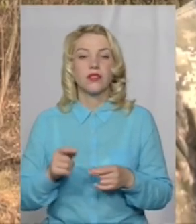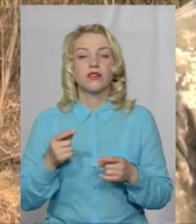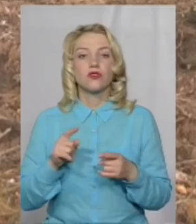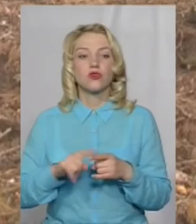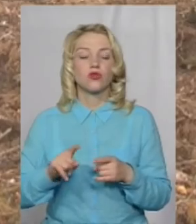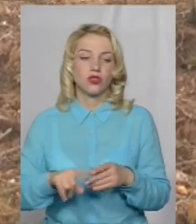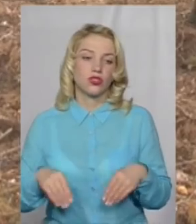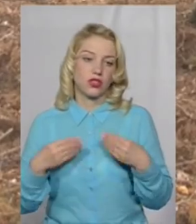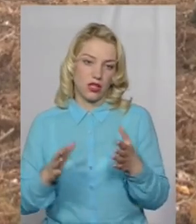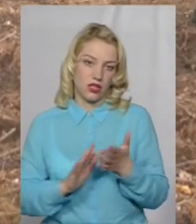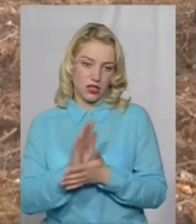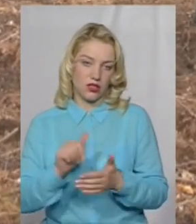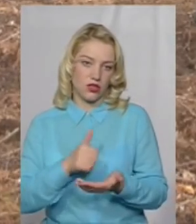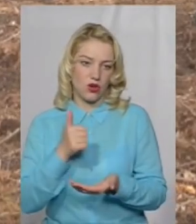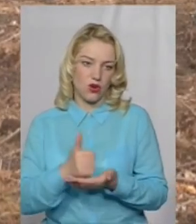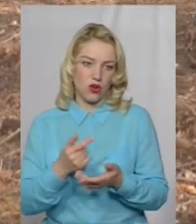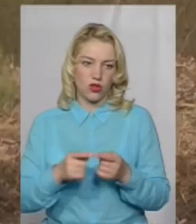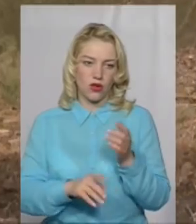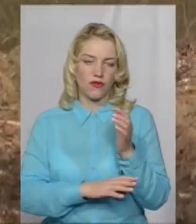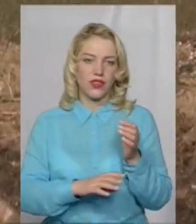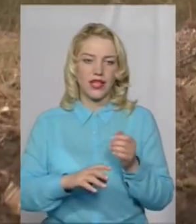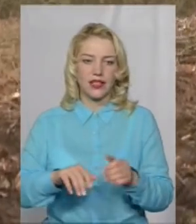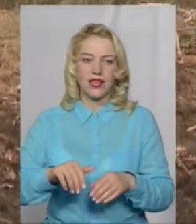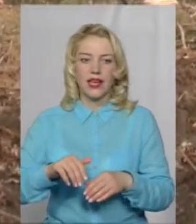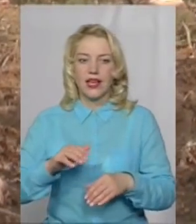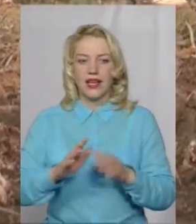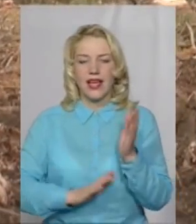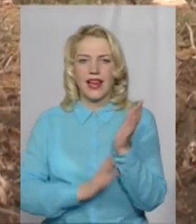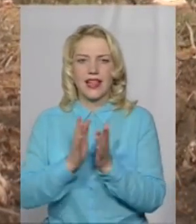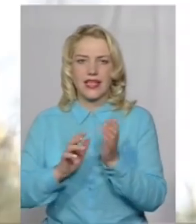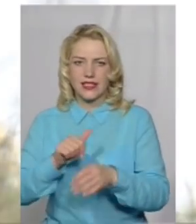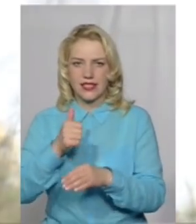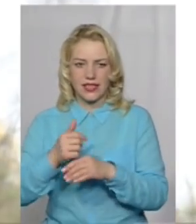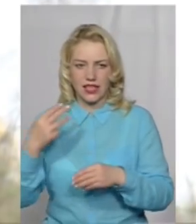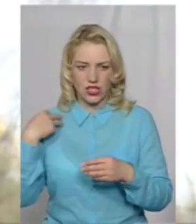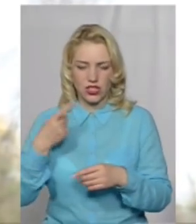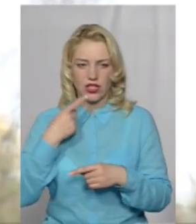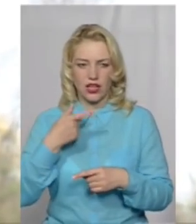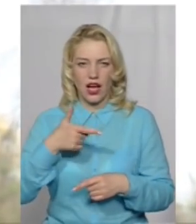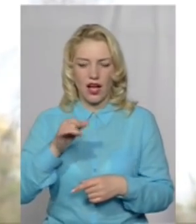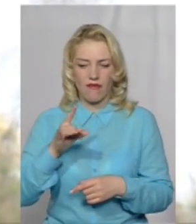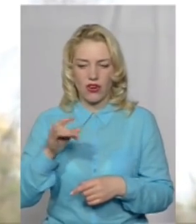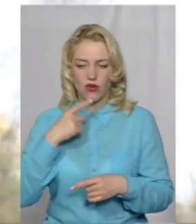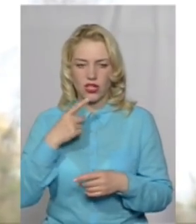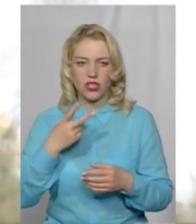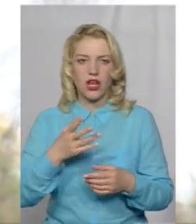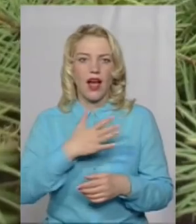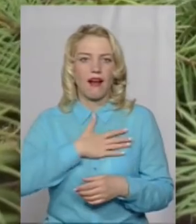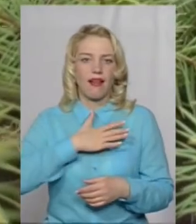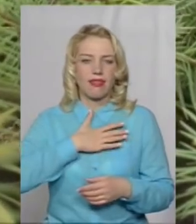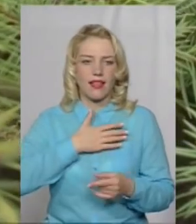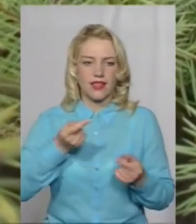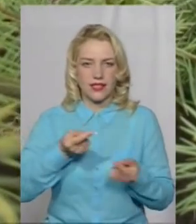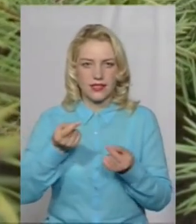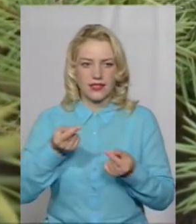скоріше дає ріст. Головний лісничий державного підприємства «Проскурівське лісове господарство» Віталій Гаврилюк каже, вибирали канадські сіянці. Вони